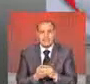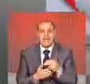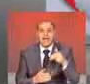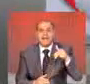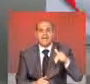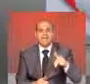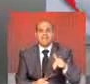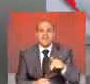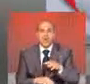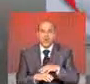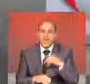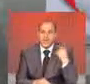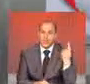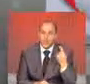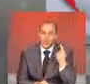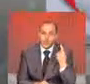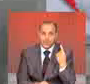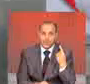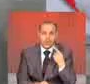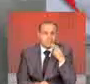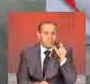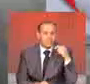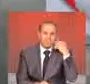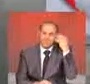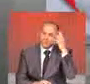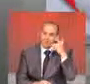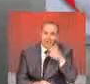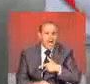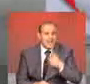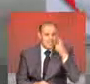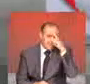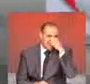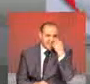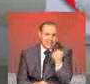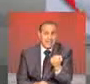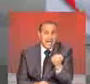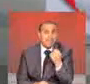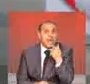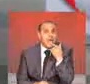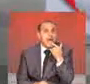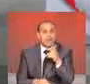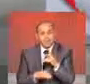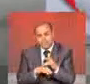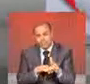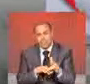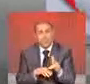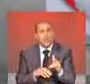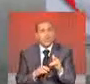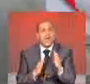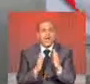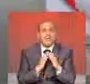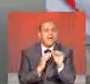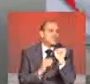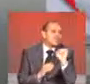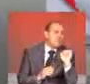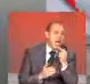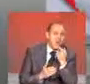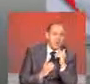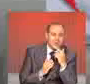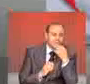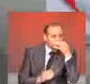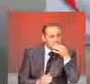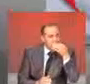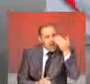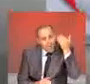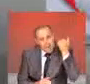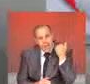مدينة نفطة من ولاية توزر يشتكي الأهالي من ظروف عيش صعبة بعد تأخر إنجاز المساكن الاجتماعية التي وعدوا بها